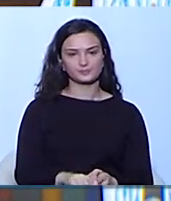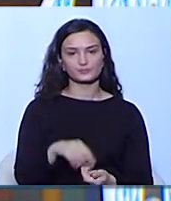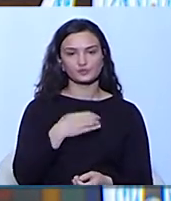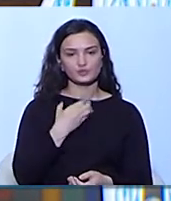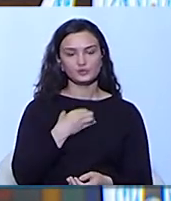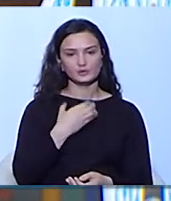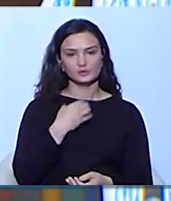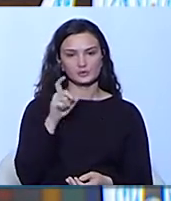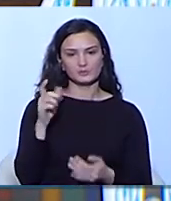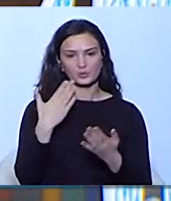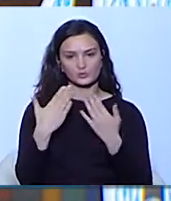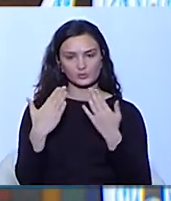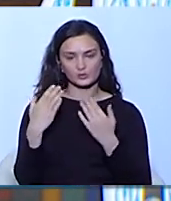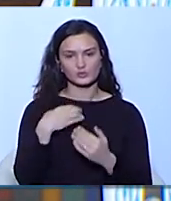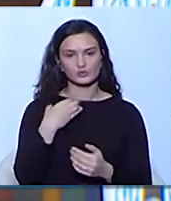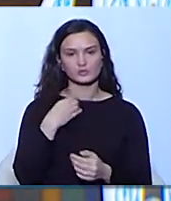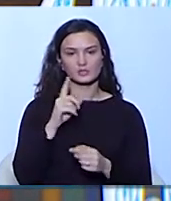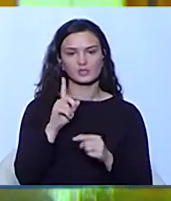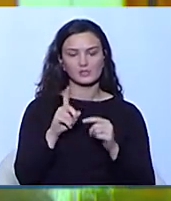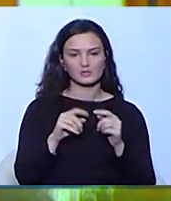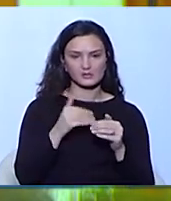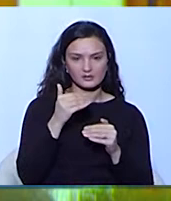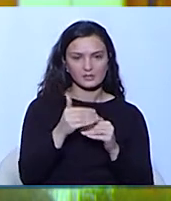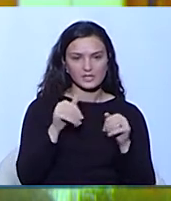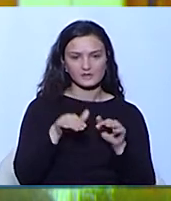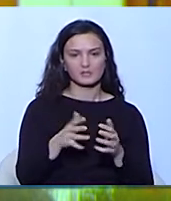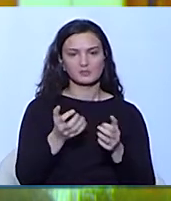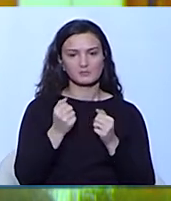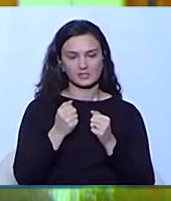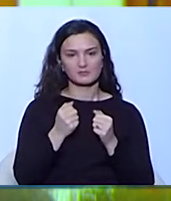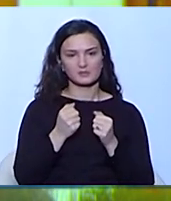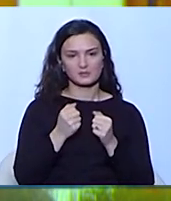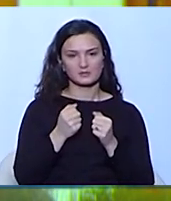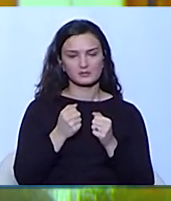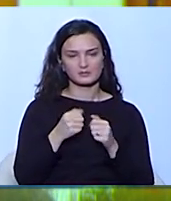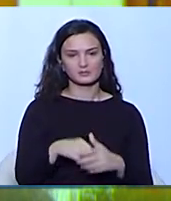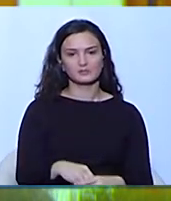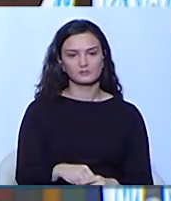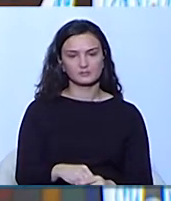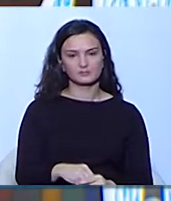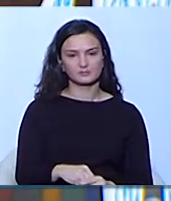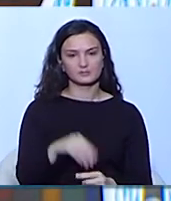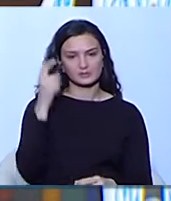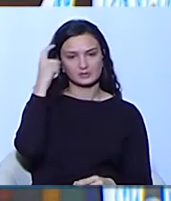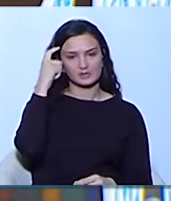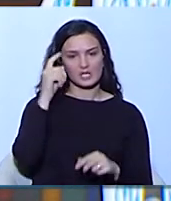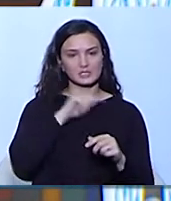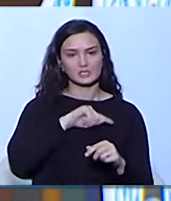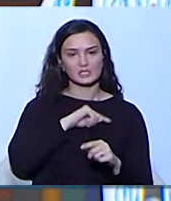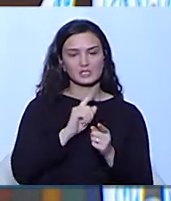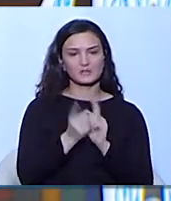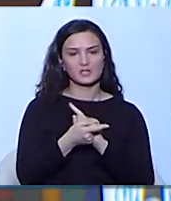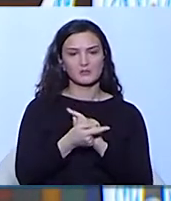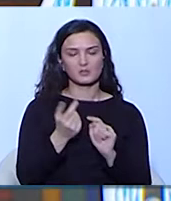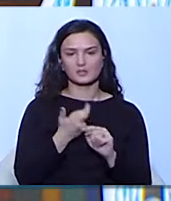ეშინია ვთქვათ სოციუმთან კონტაქტის, ეშინია ნაბიჯის გადადგმის, გადაწყვეტილების მიღების, გუნება განწყობის სწრაფი ცვლილება